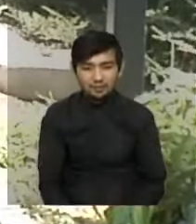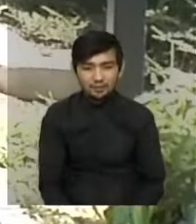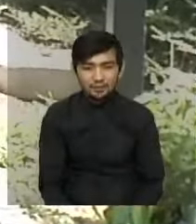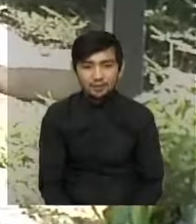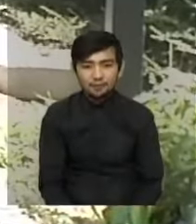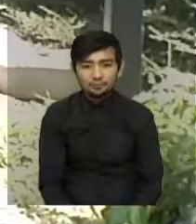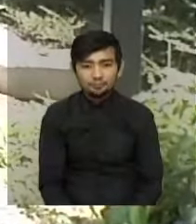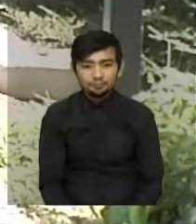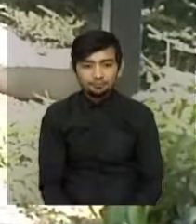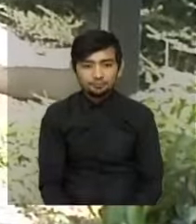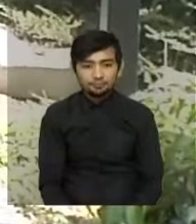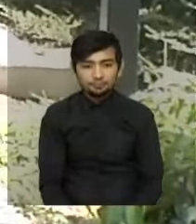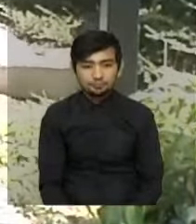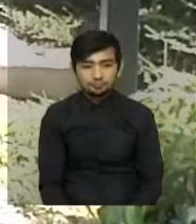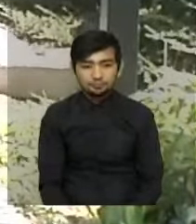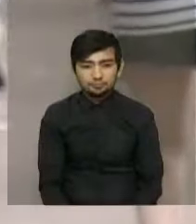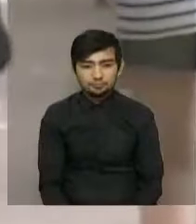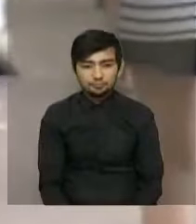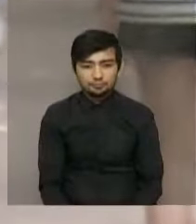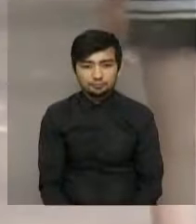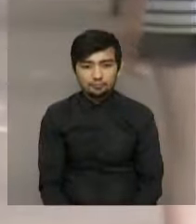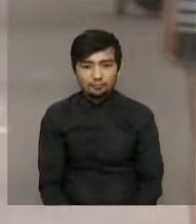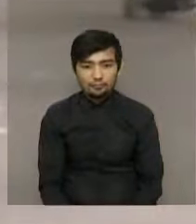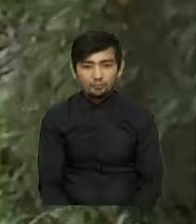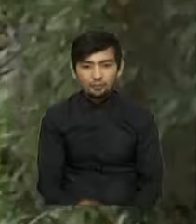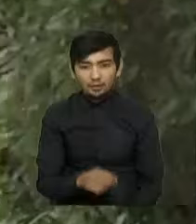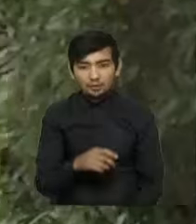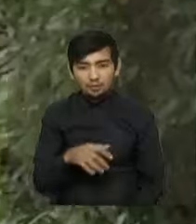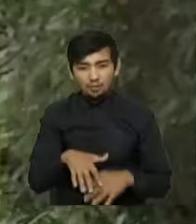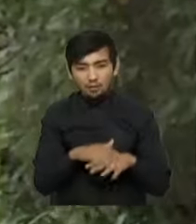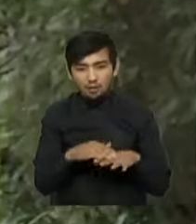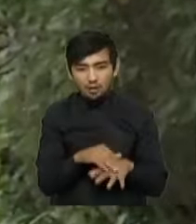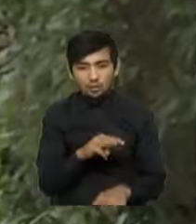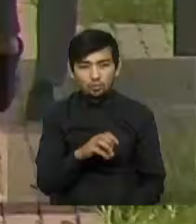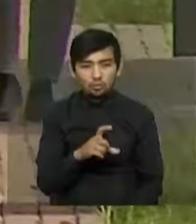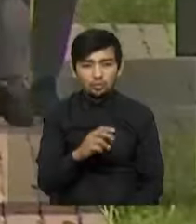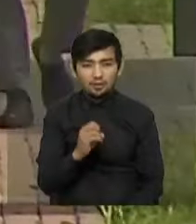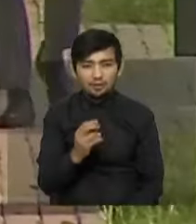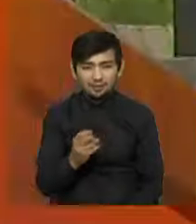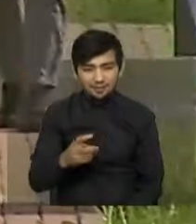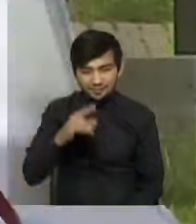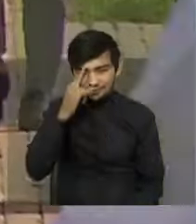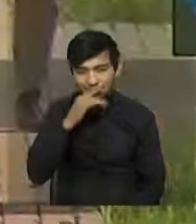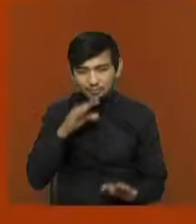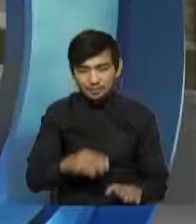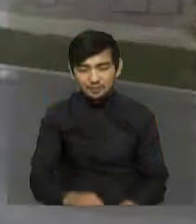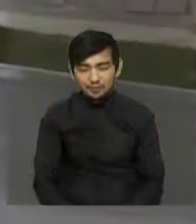увеличения этого контингента. Грозит ли массовое тунеядство Казахстану? Каковы цифры?